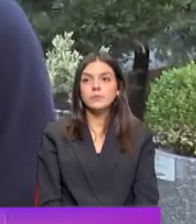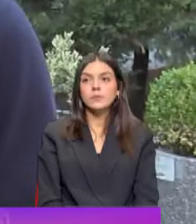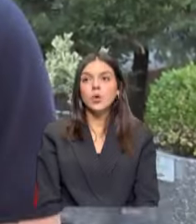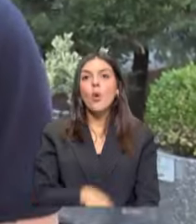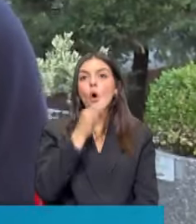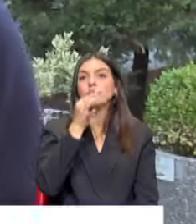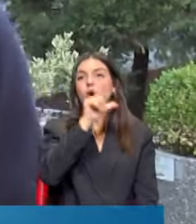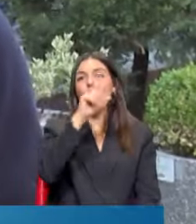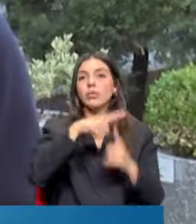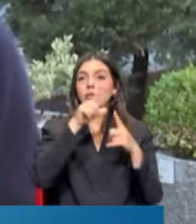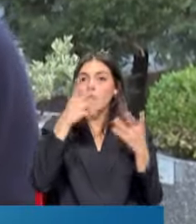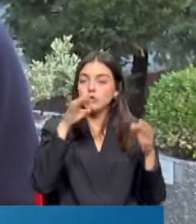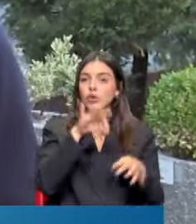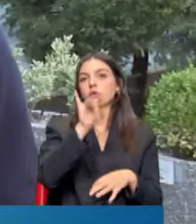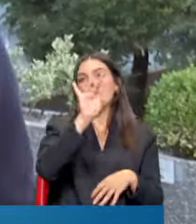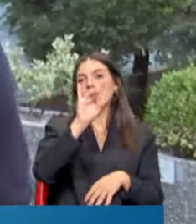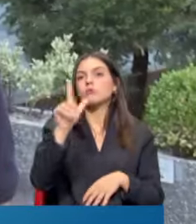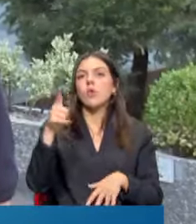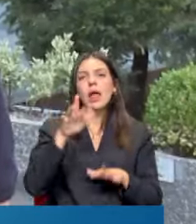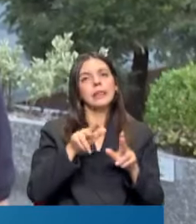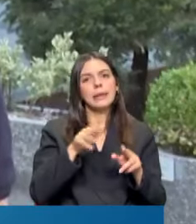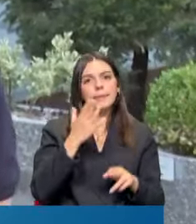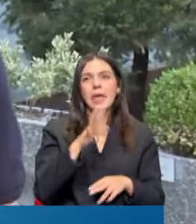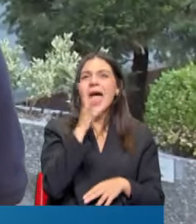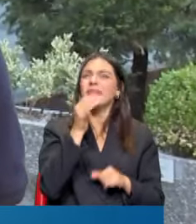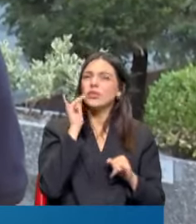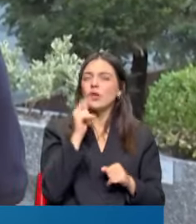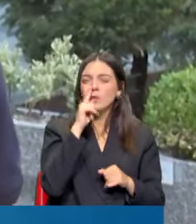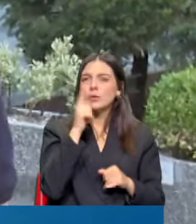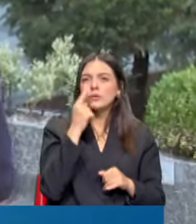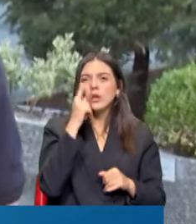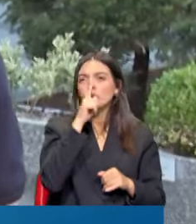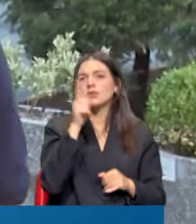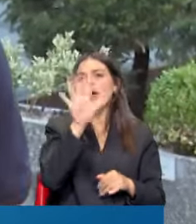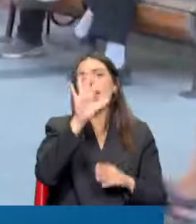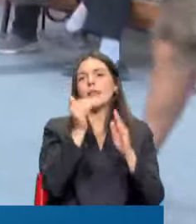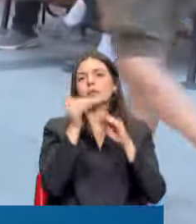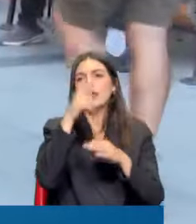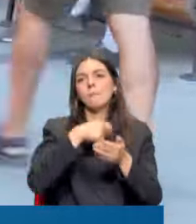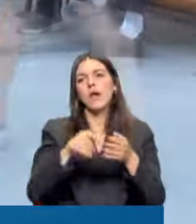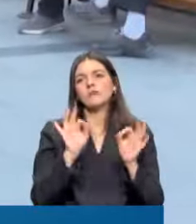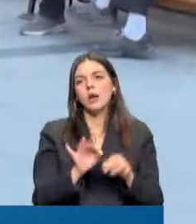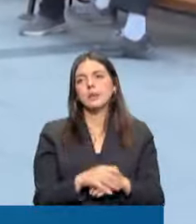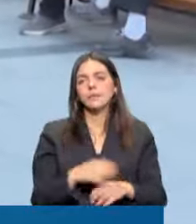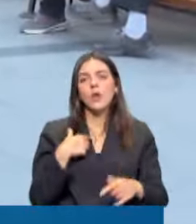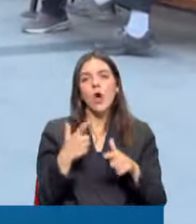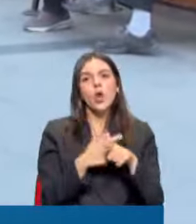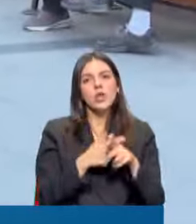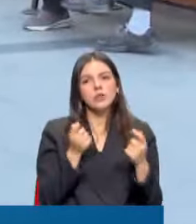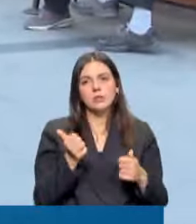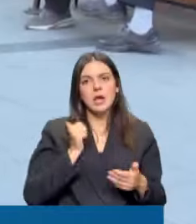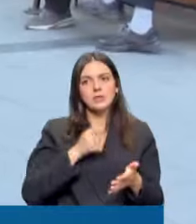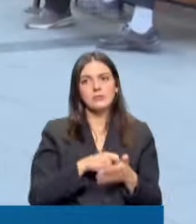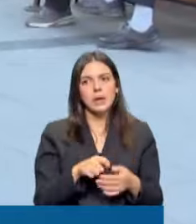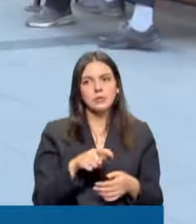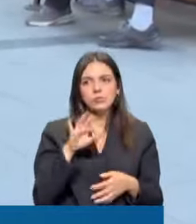Ocakta 10 lira olan bir ürün bu şu anda 15-16 gibi. En kötü ihtimalle %50 arttı. Maaşlar sabit. Otelde çalışıyorum. Asgari ücret efendim. Zam